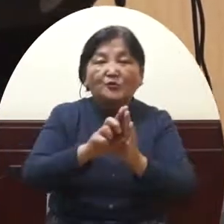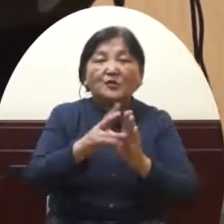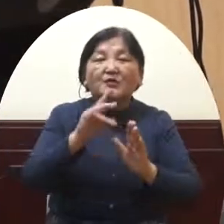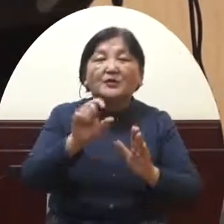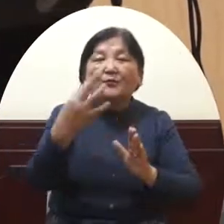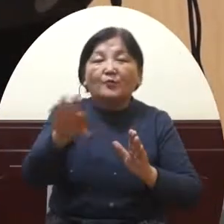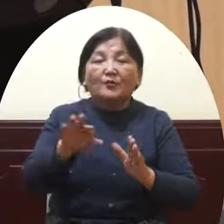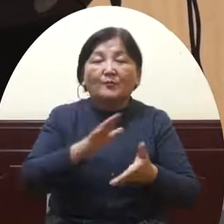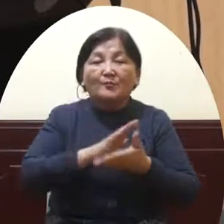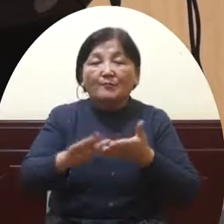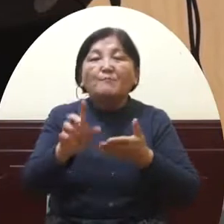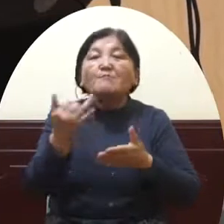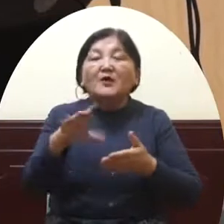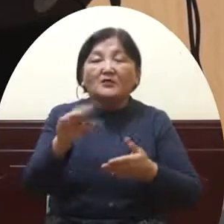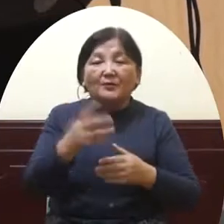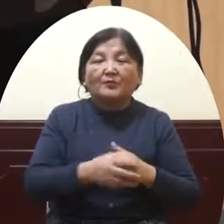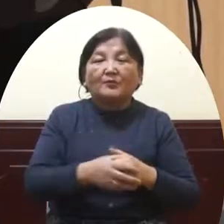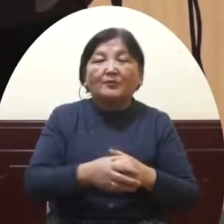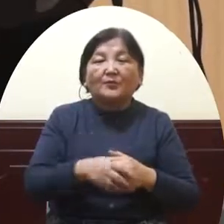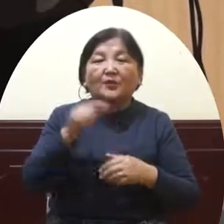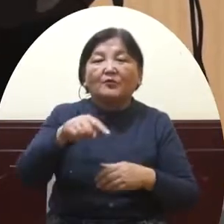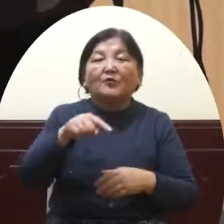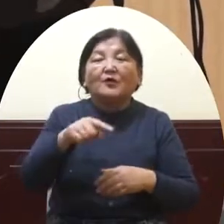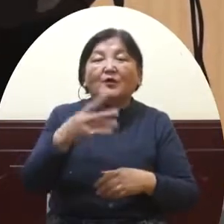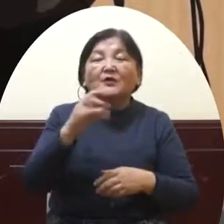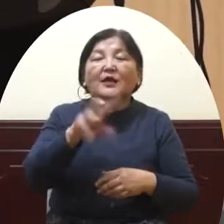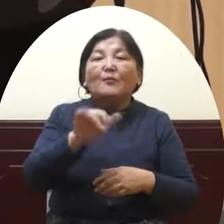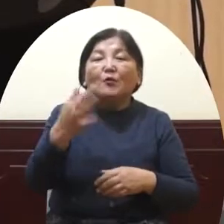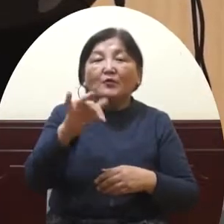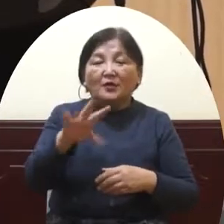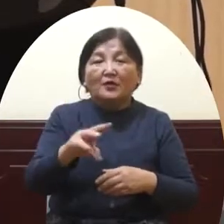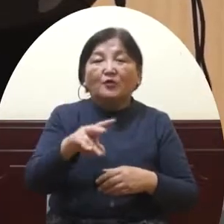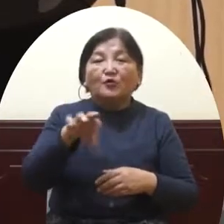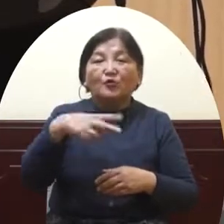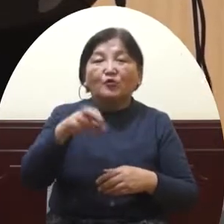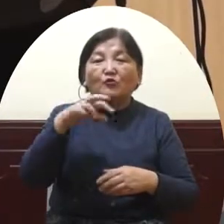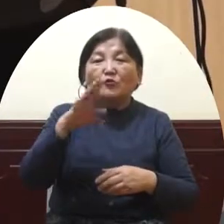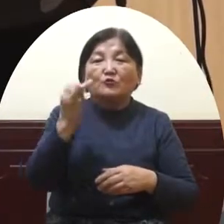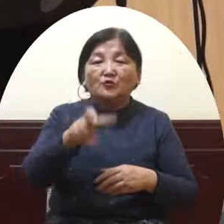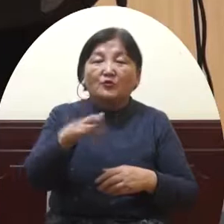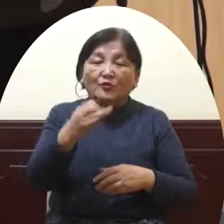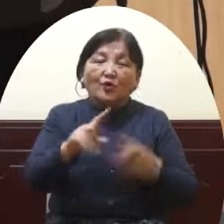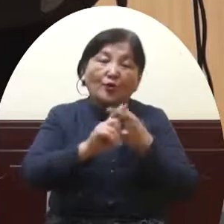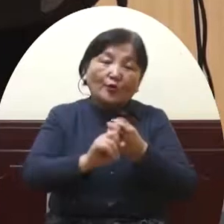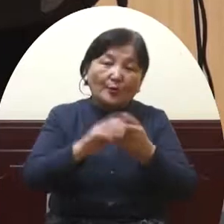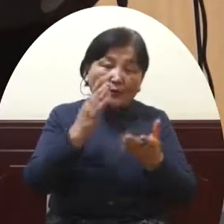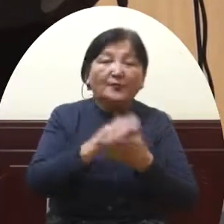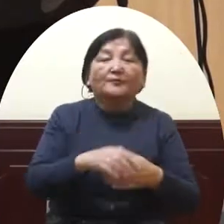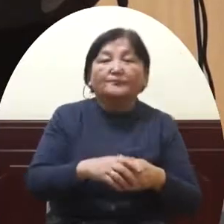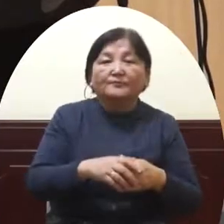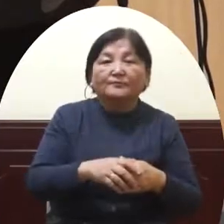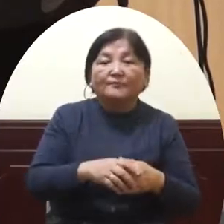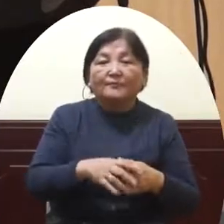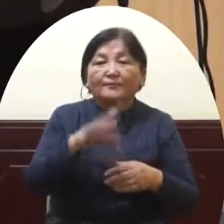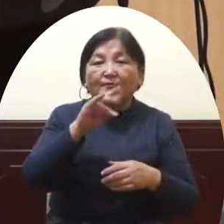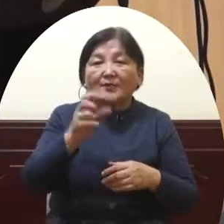тухай асуудал. Тэгэхээр энэ бол нөгөө улс төрийн намуудын төлөвшөлттэй холбоотой асуудал. Би юу гэж харж байна гэхээр энэ бол